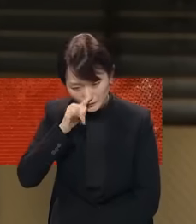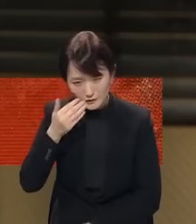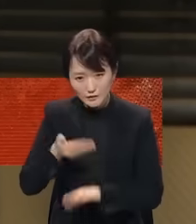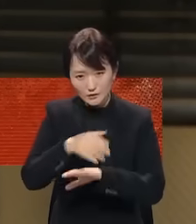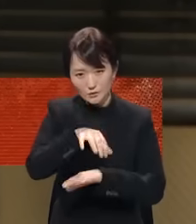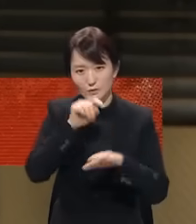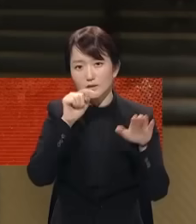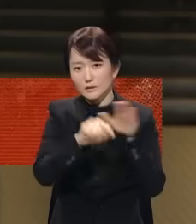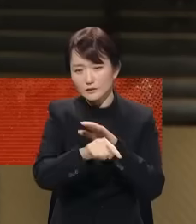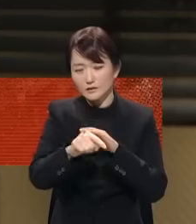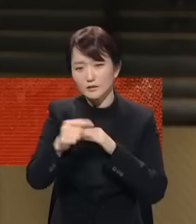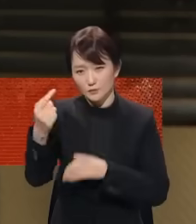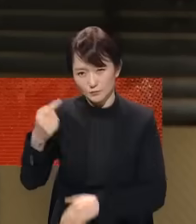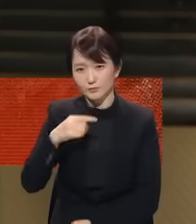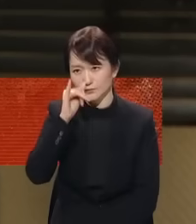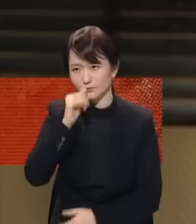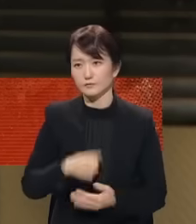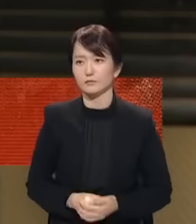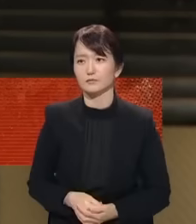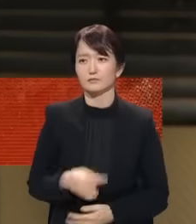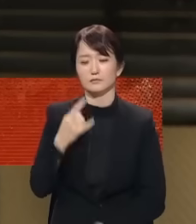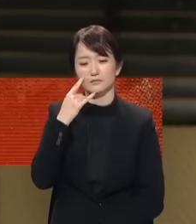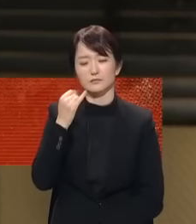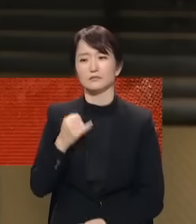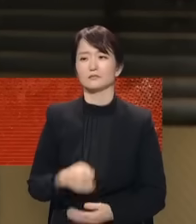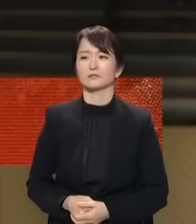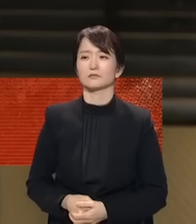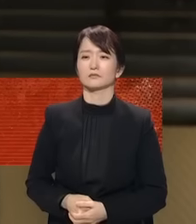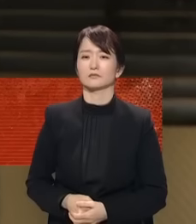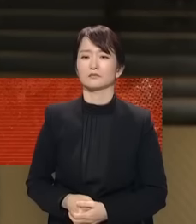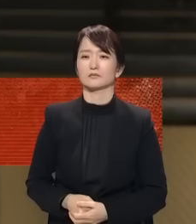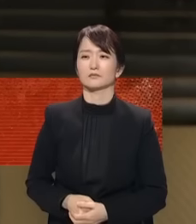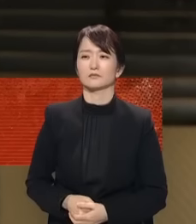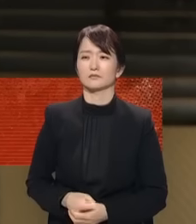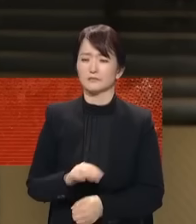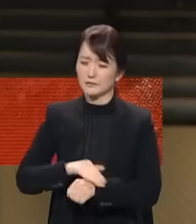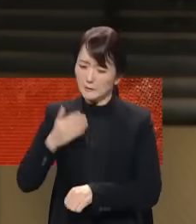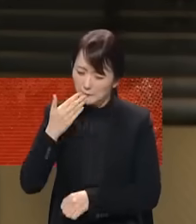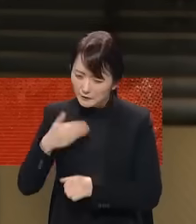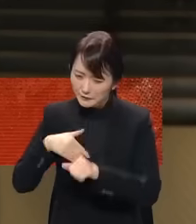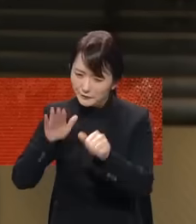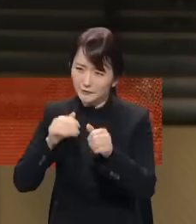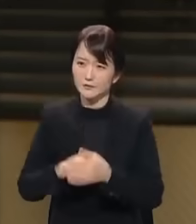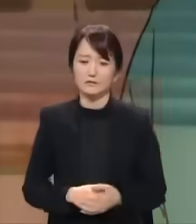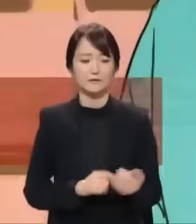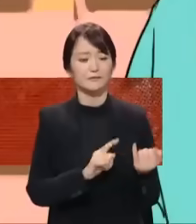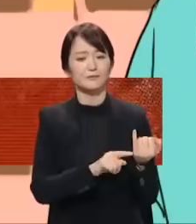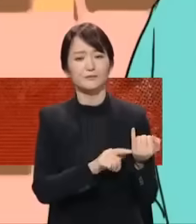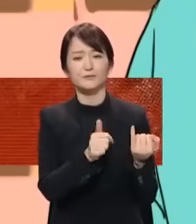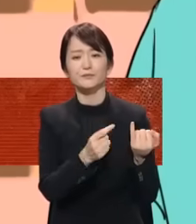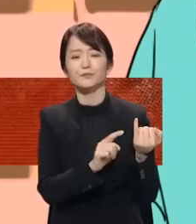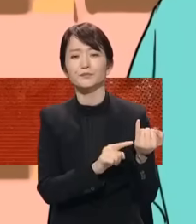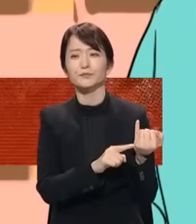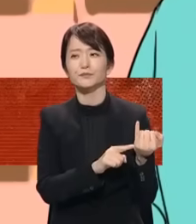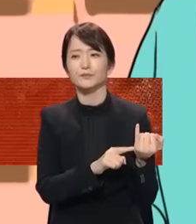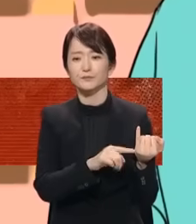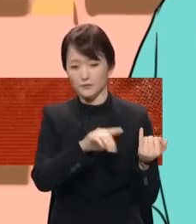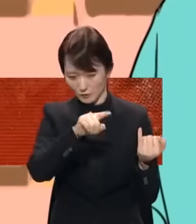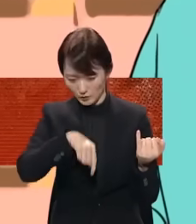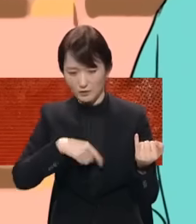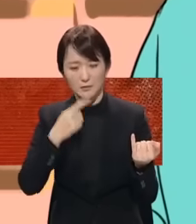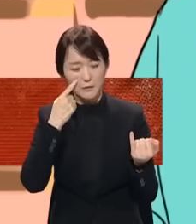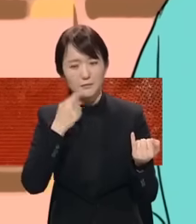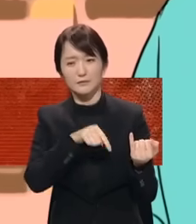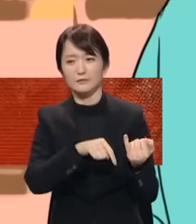갔다가 그렇게 얘기를 하니까 또 어머니가 아 이거 잘 먹여 보내야 된다 너 홍 씨한테 와봐라